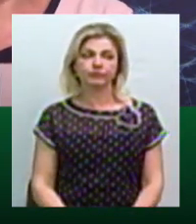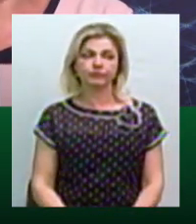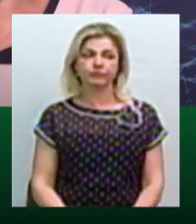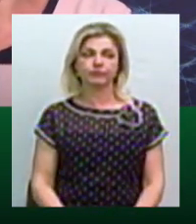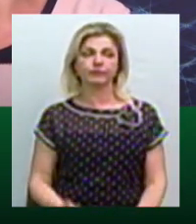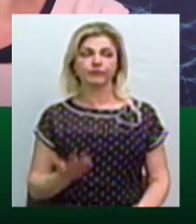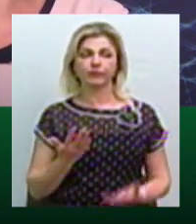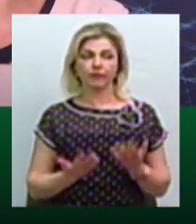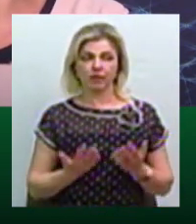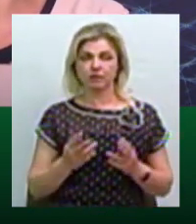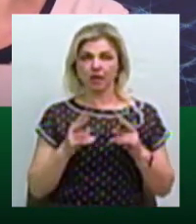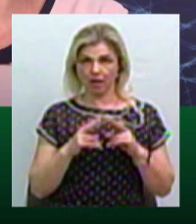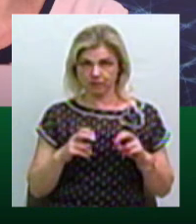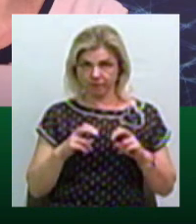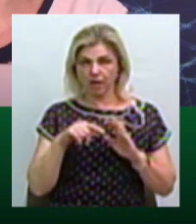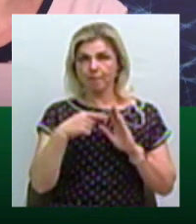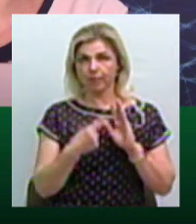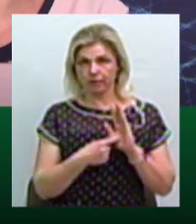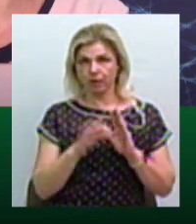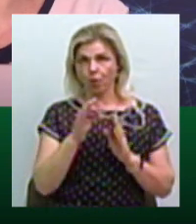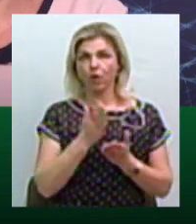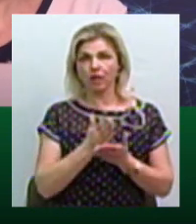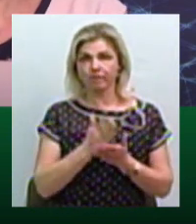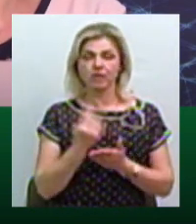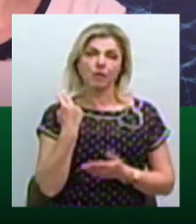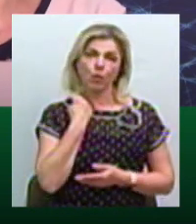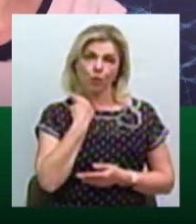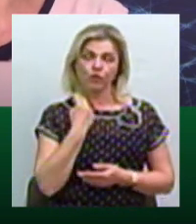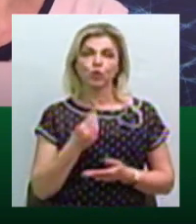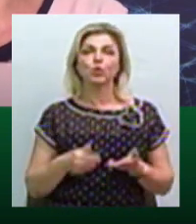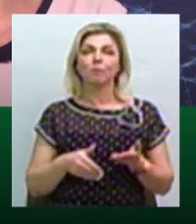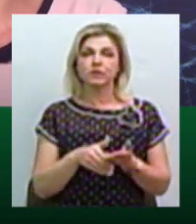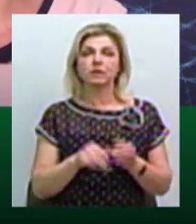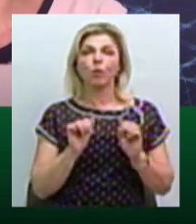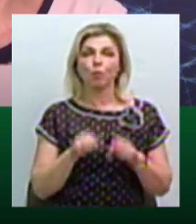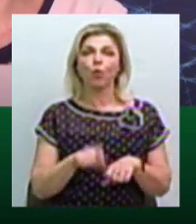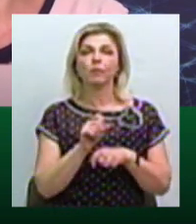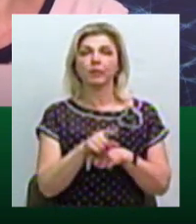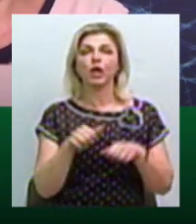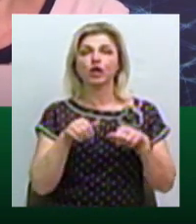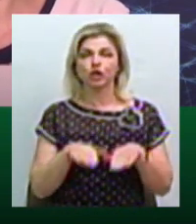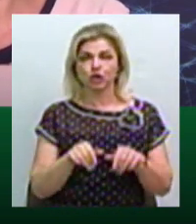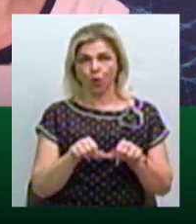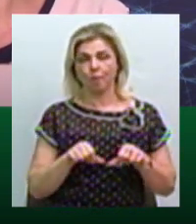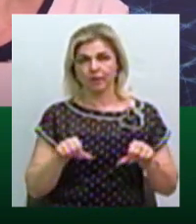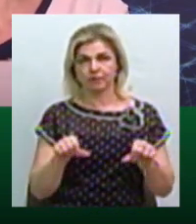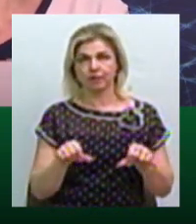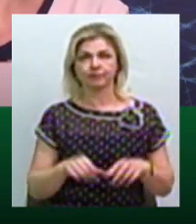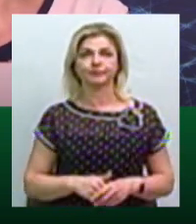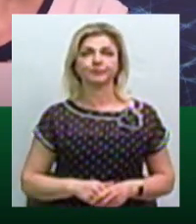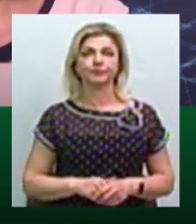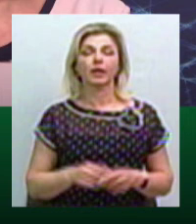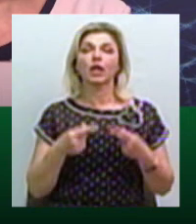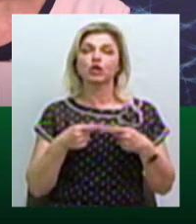розглядати питання наявності заборгованості, так? Субсидію може бути призначено рішенням комісії. Так.